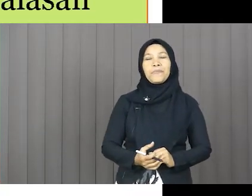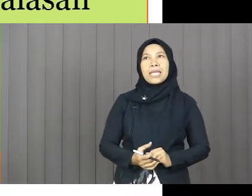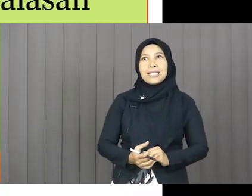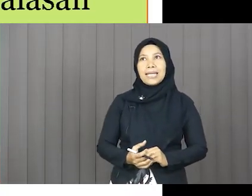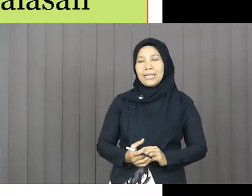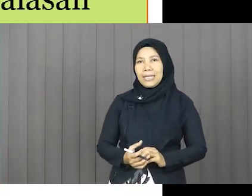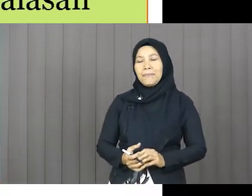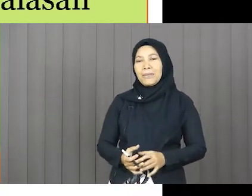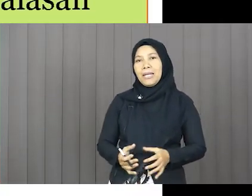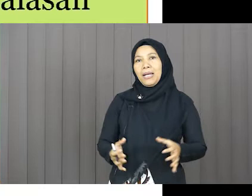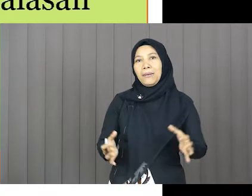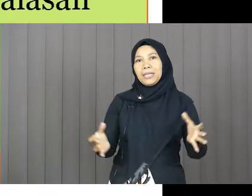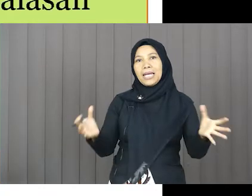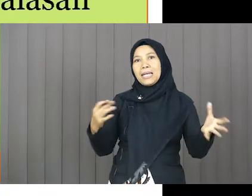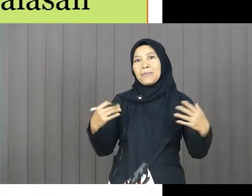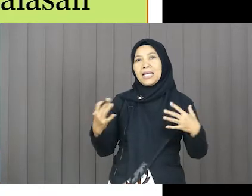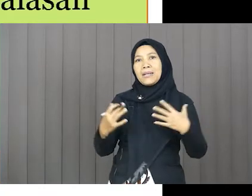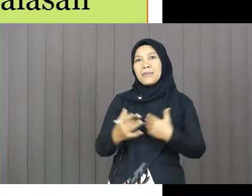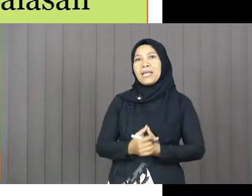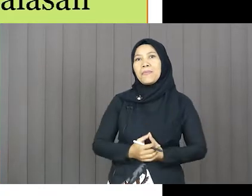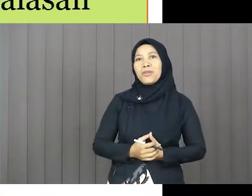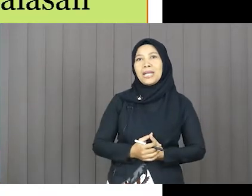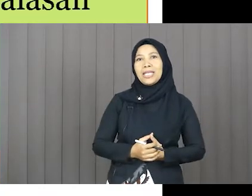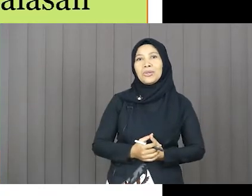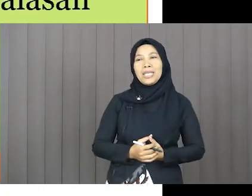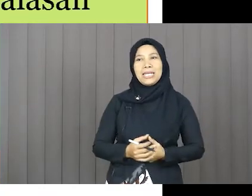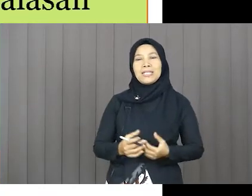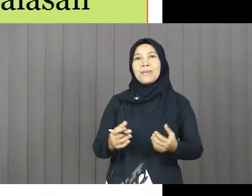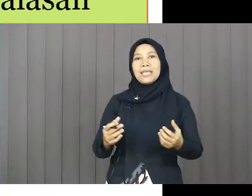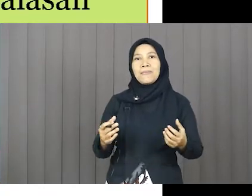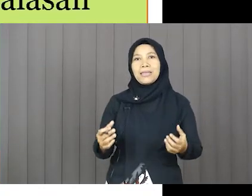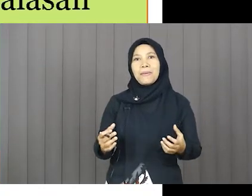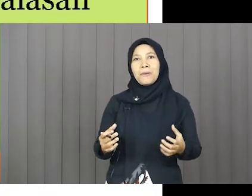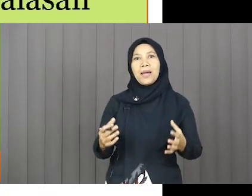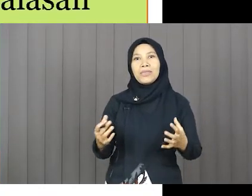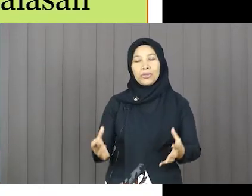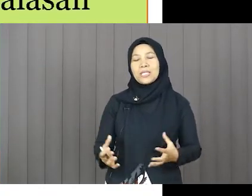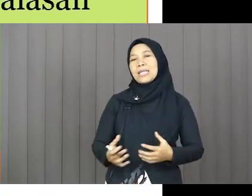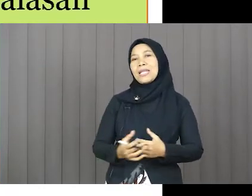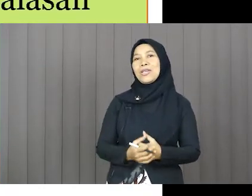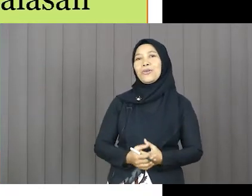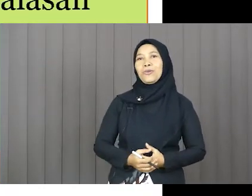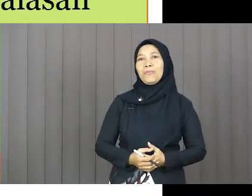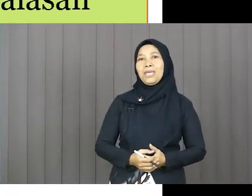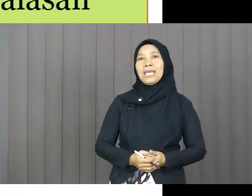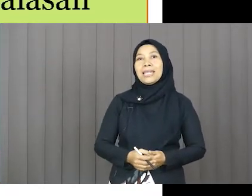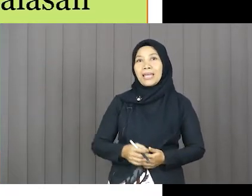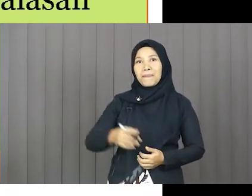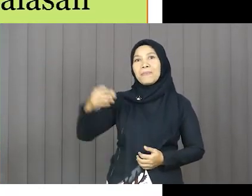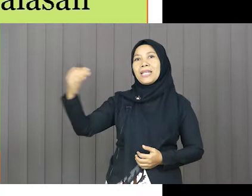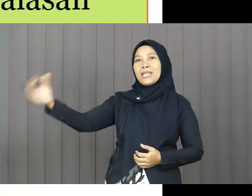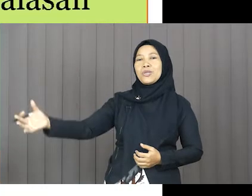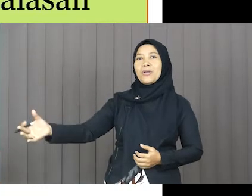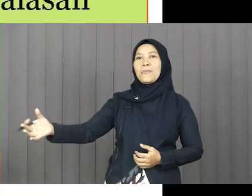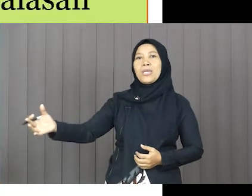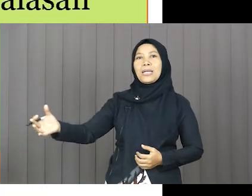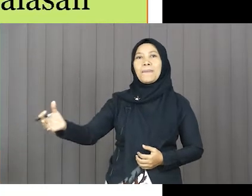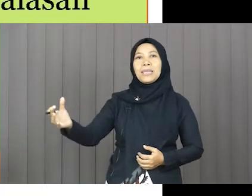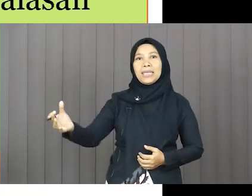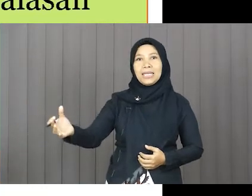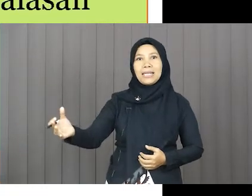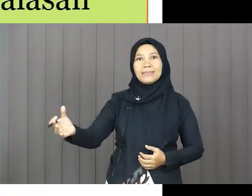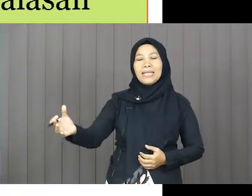modal. Jadi, negara pendana penanam modal itu tidak semata-mata membantu secara ekonomi, tapi mereka juga